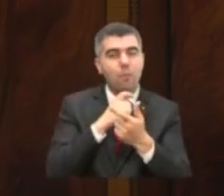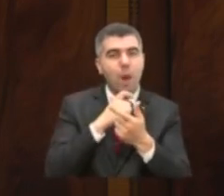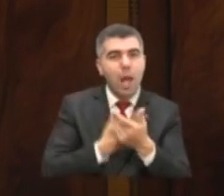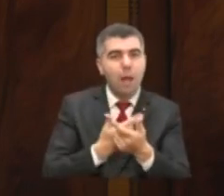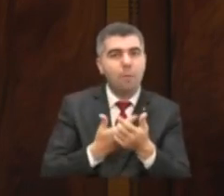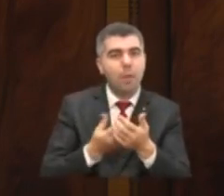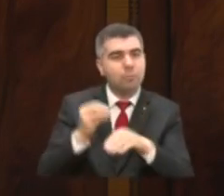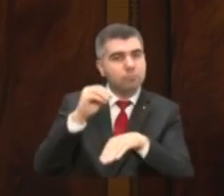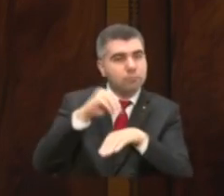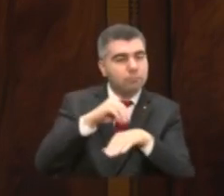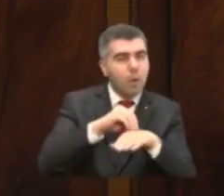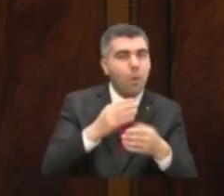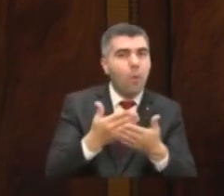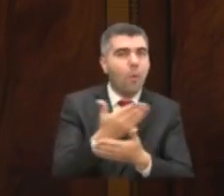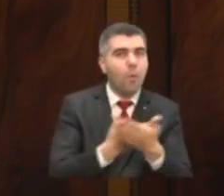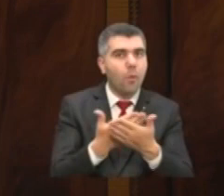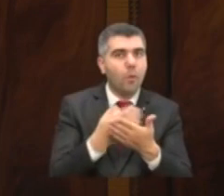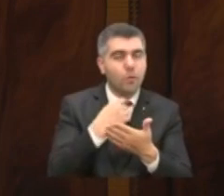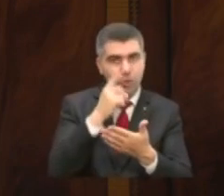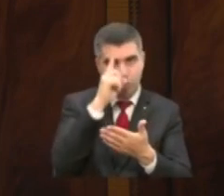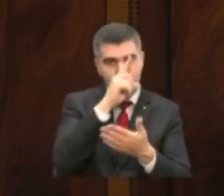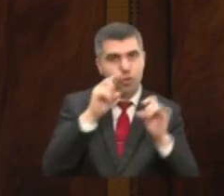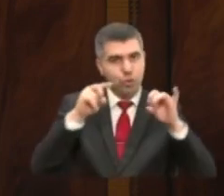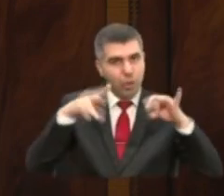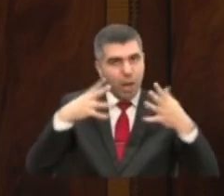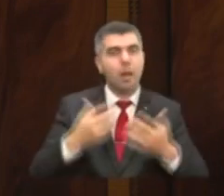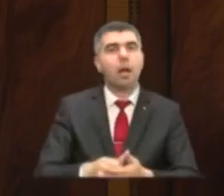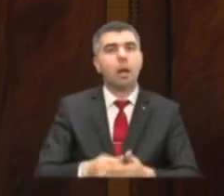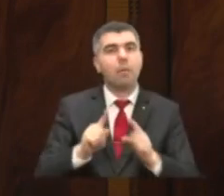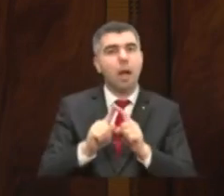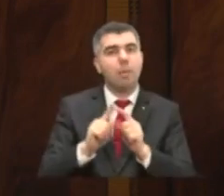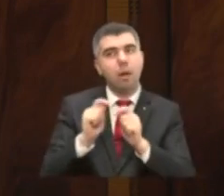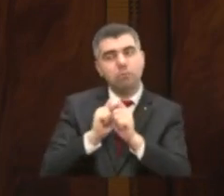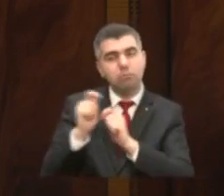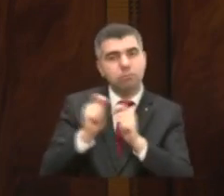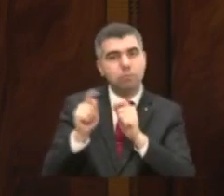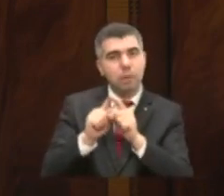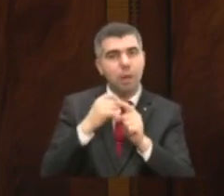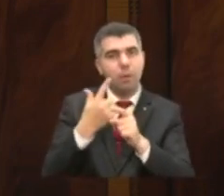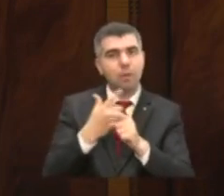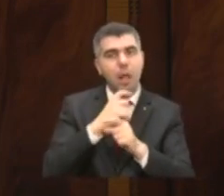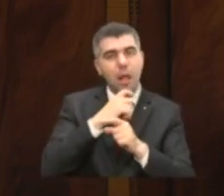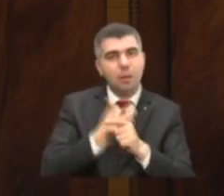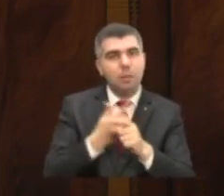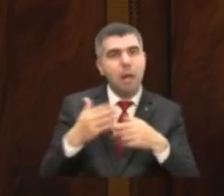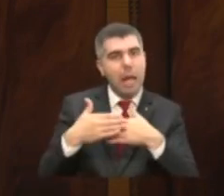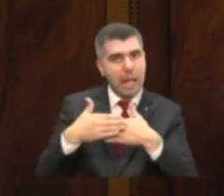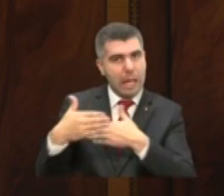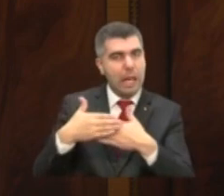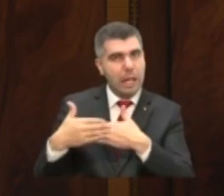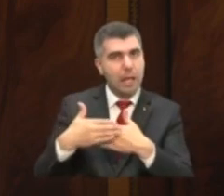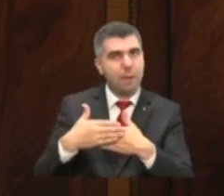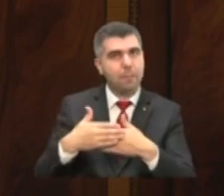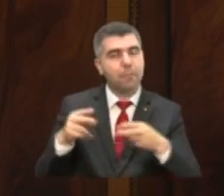المستقلين وغير الأجراء. وإن شاء الله غادي تبدأ المشاورات مع المهن المنظمة في القريب باش يمكن